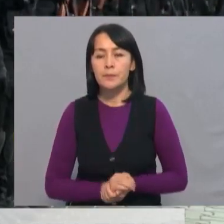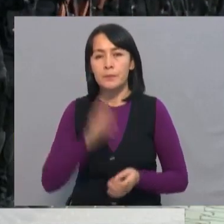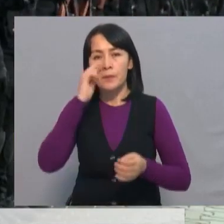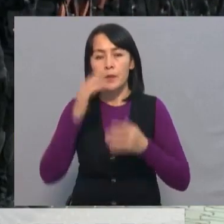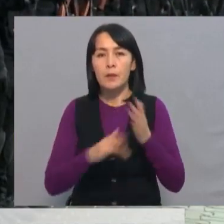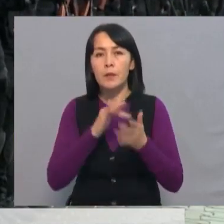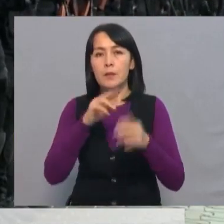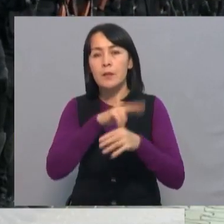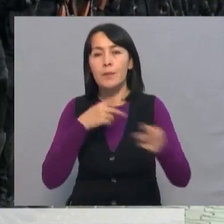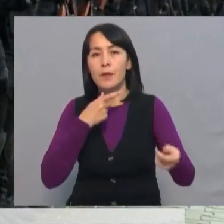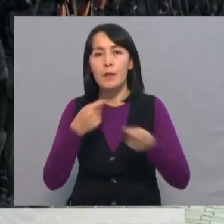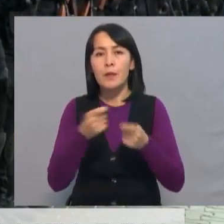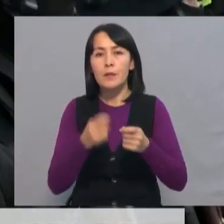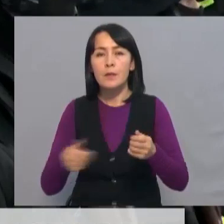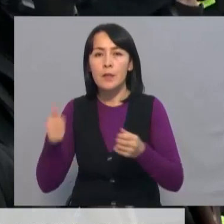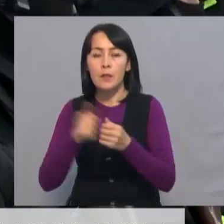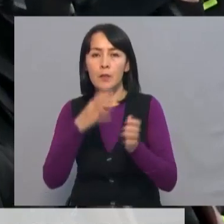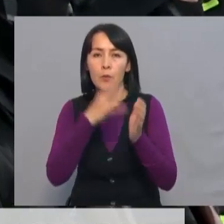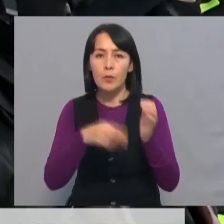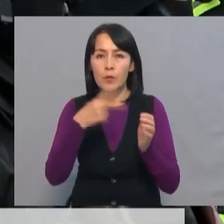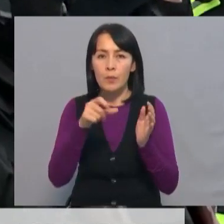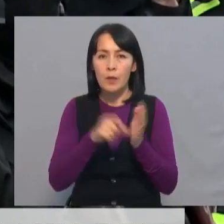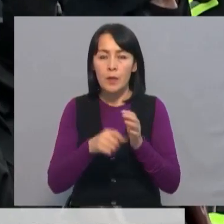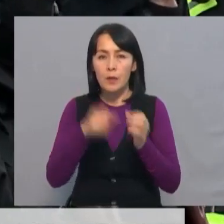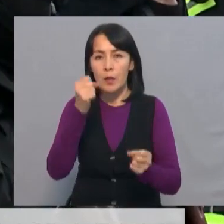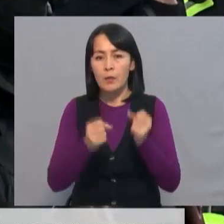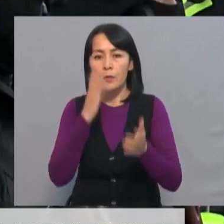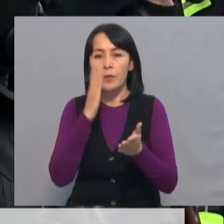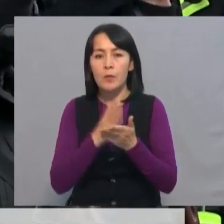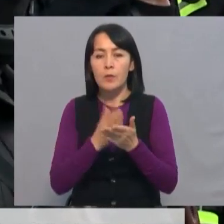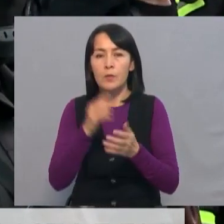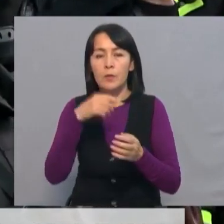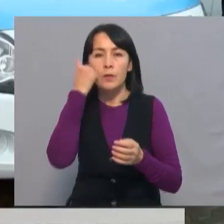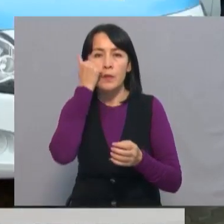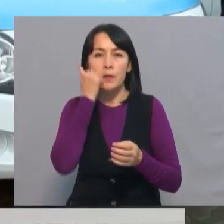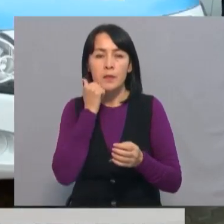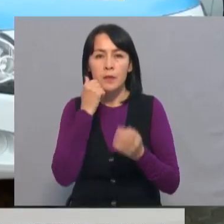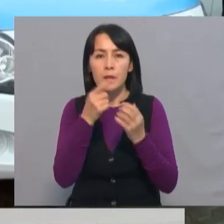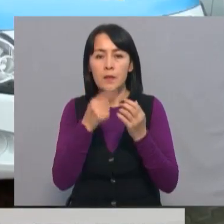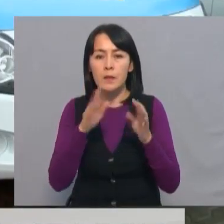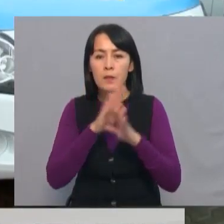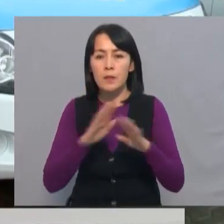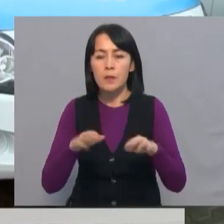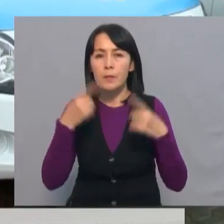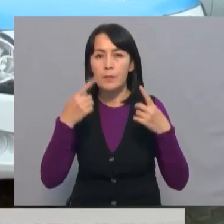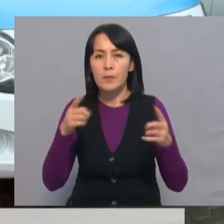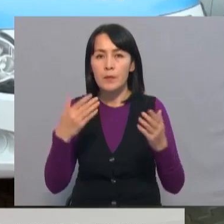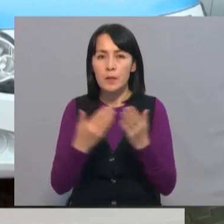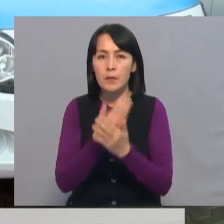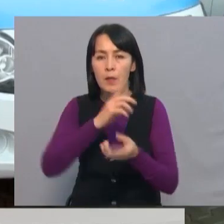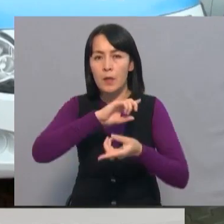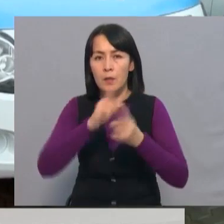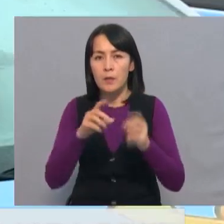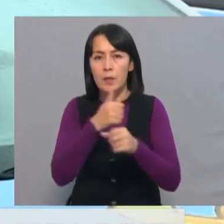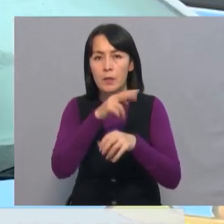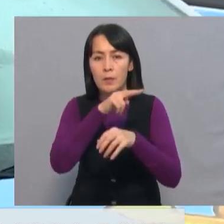Шымкент қаласының полиция департаментіне қарасты 926 автокөлік бар екен. Олардың ескірген есептен шығарып, шеттен жаңартып жатырмыз деген